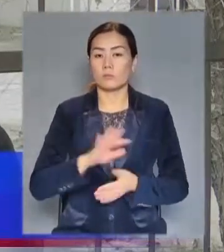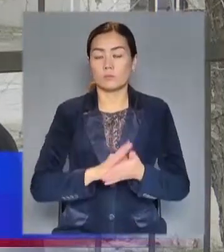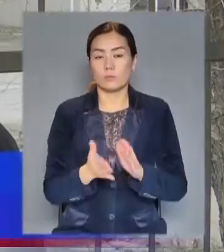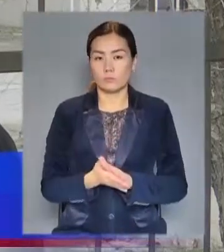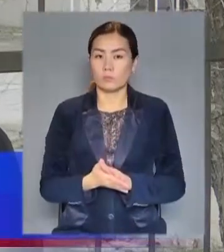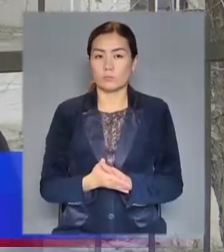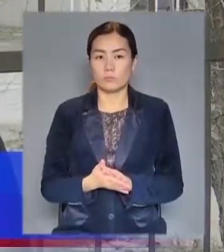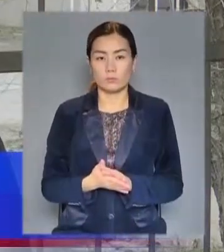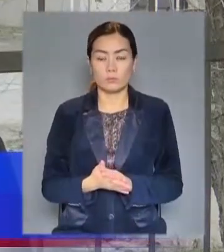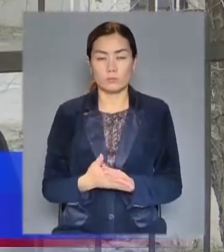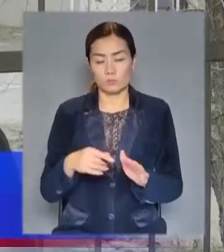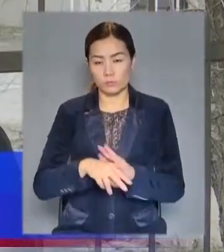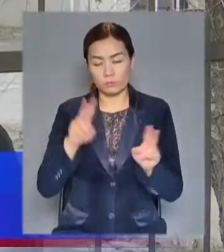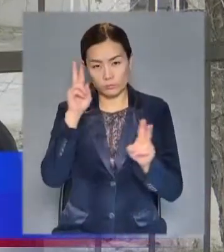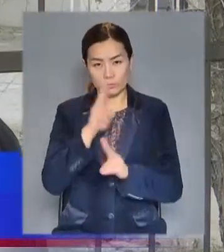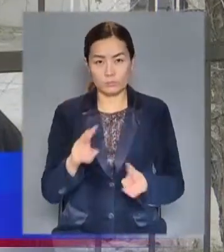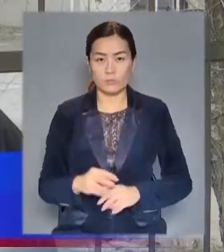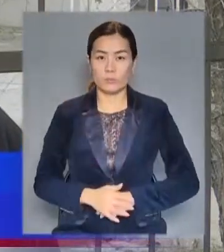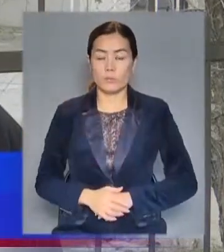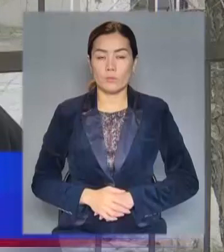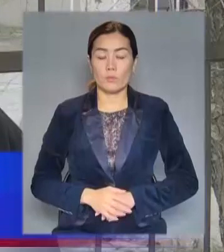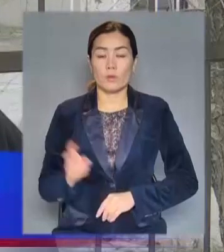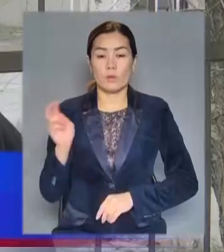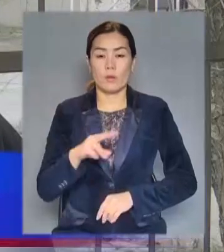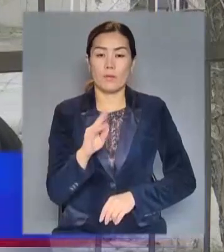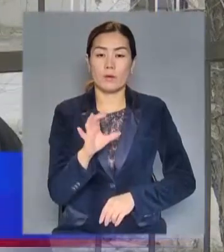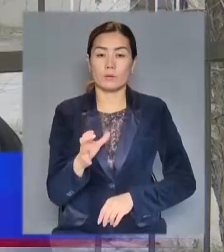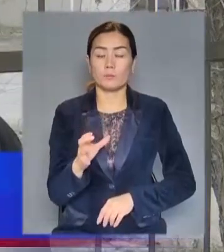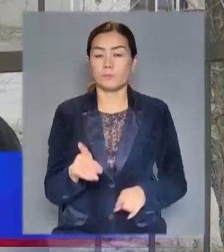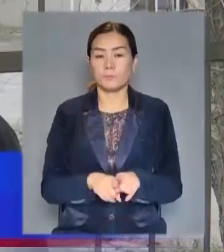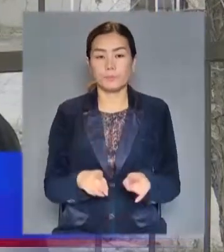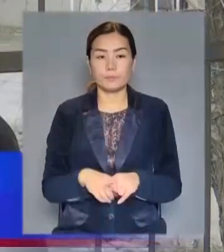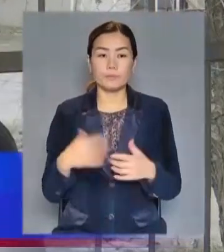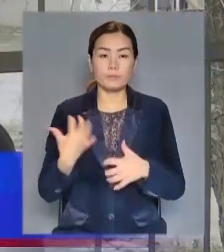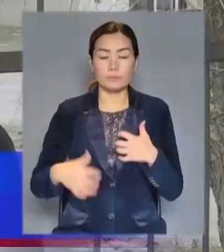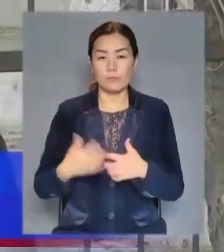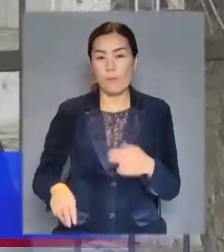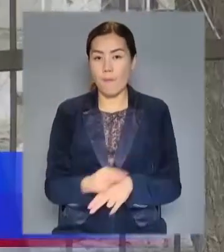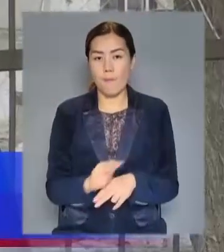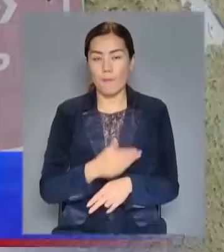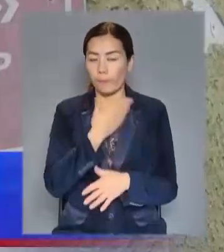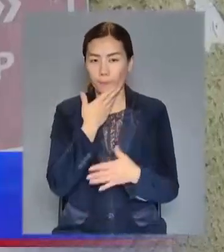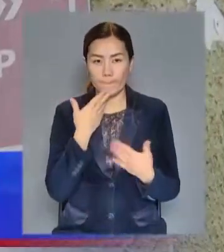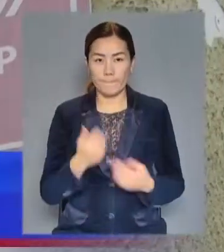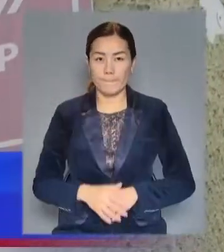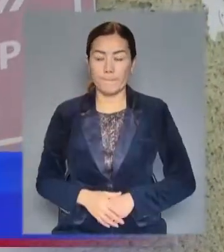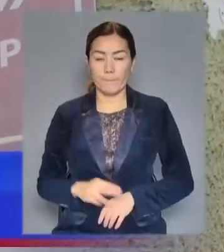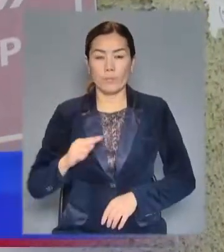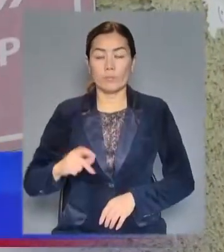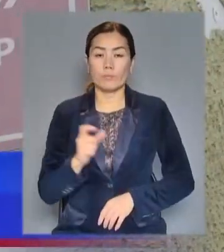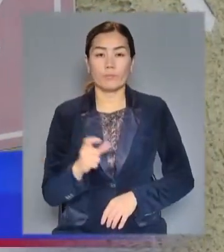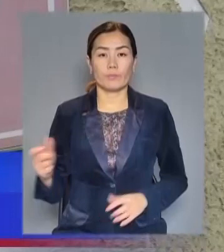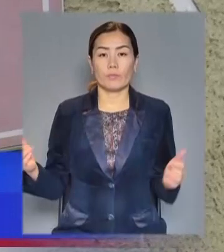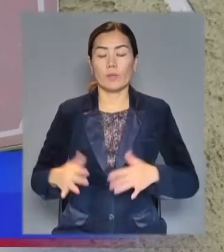оған кірісіміз жоқ. Бірақ келмейді жігіттер, келе алмайды біздің заявкамызды. КСК-ның жұмысы, я не знаю, системасы. Жұмысшылар мен